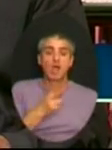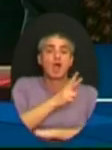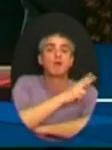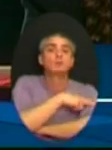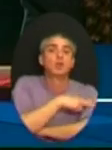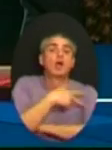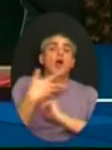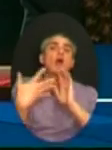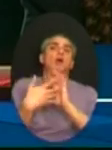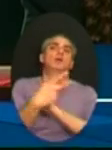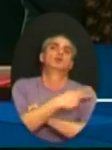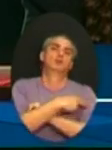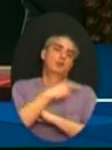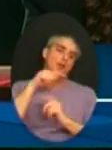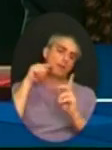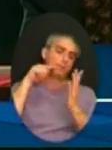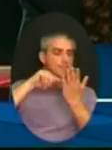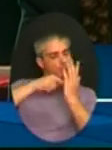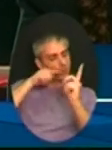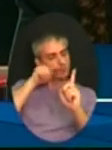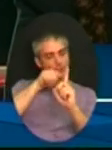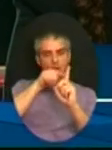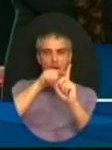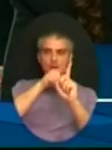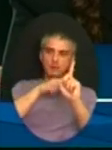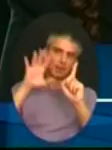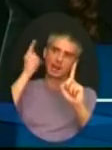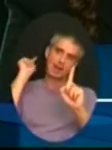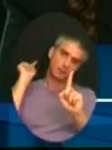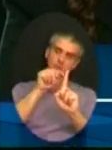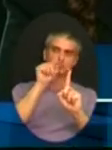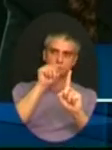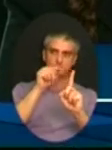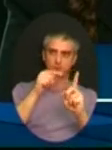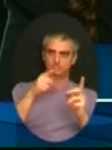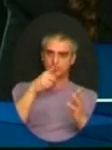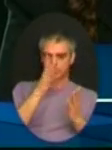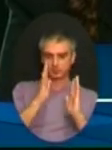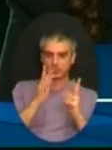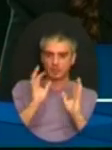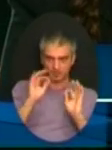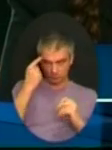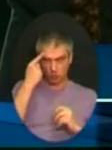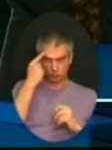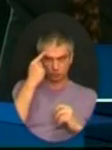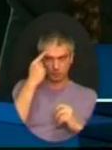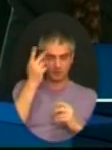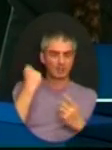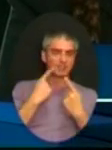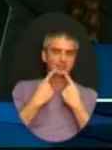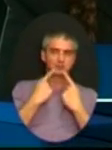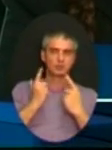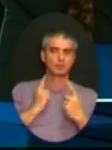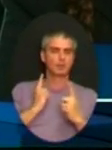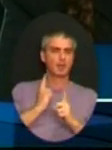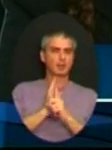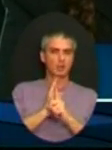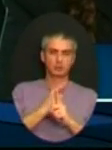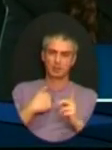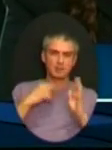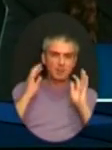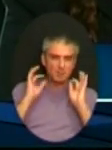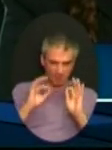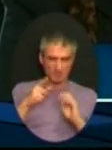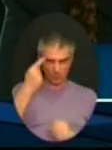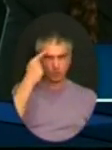המשטרה, חוקרי המשטרה סימנו מטרה וסימנו את החיצים להגיע אליה, נקודה. וככה הוא באמת חושב, היו לי איתו על זה גם שיחות פרטיות, אני